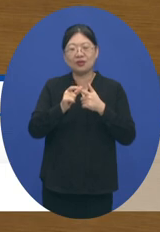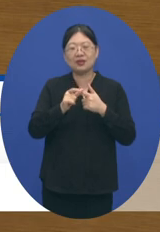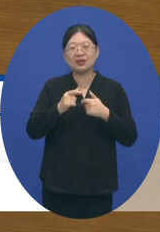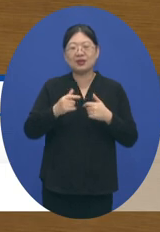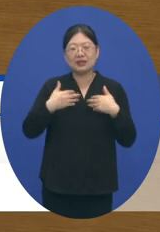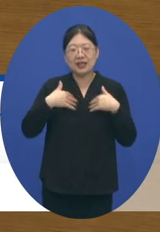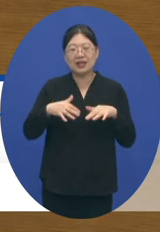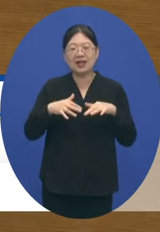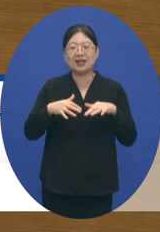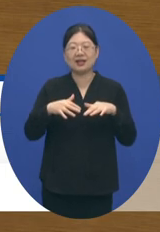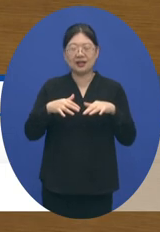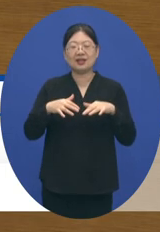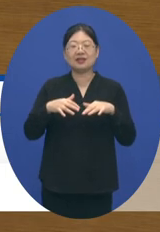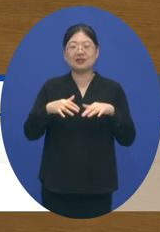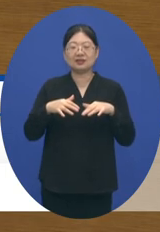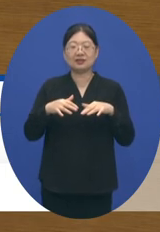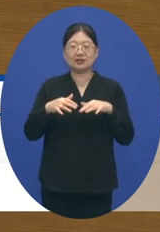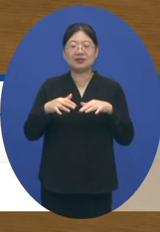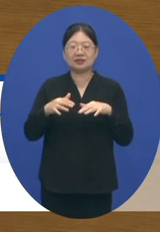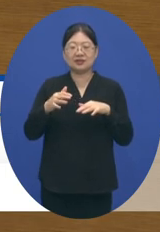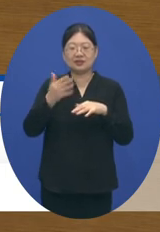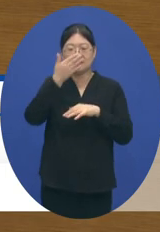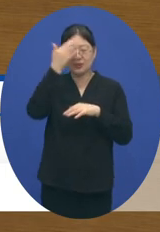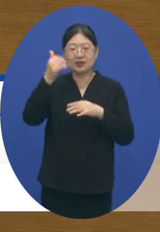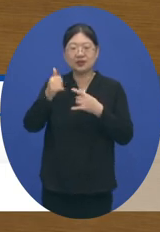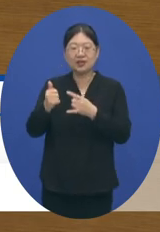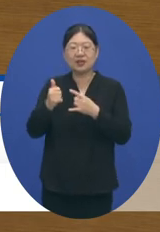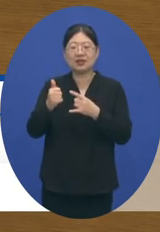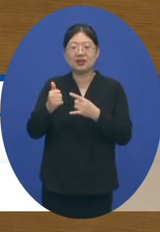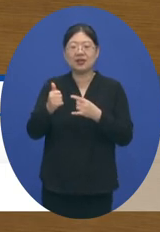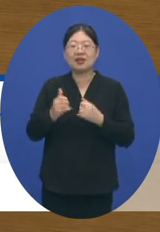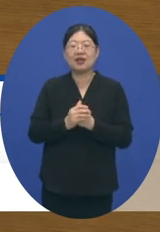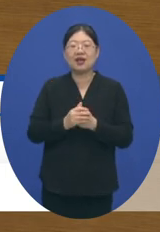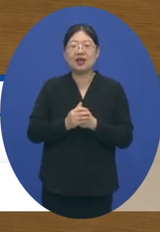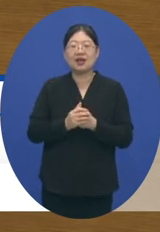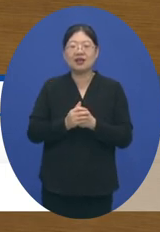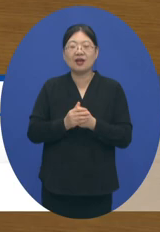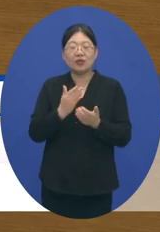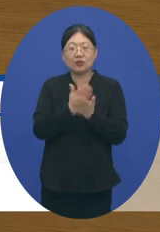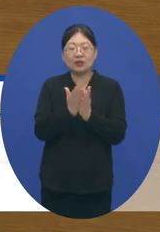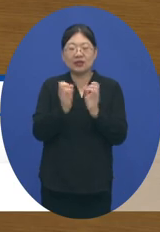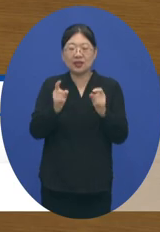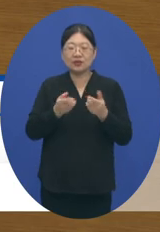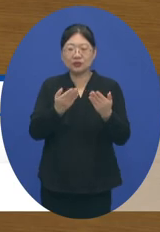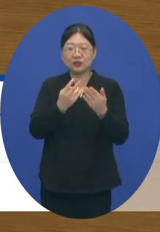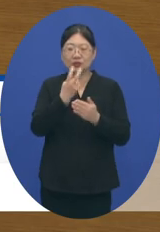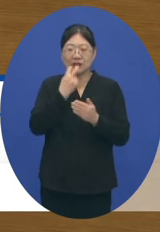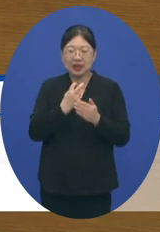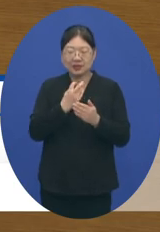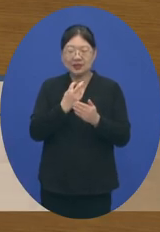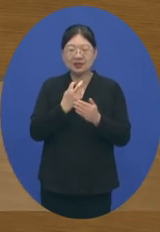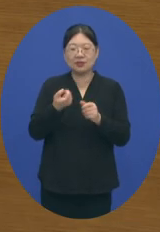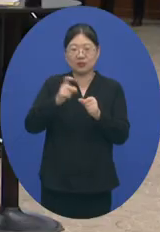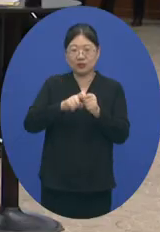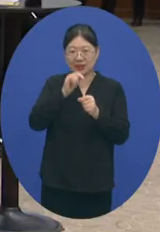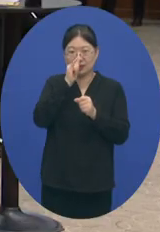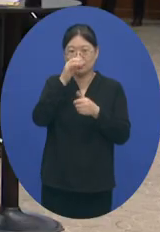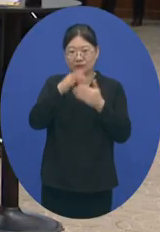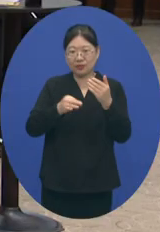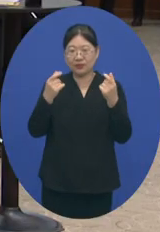취약한 계층이 있다고 할 수 있는 청년들에게 더 옳은 길을 제공해주는 이 두 가지 목적이 함께 어우러지는 프로그램이 아닌가